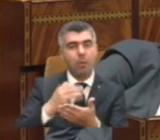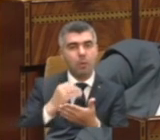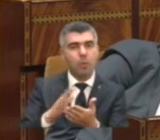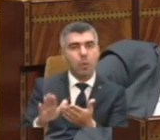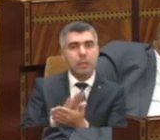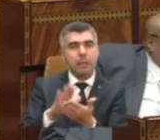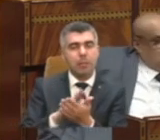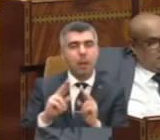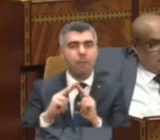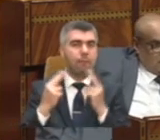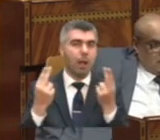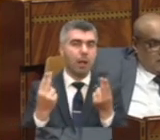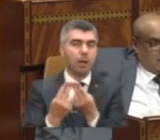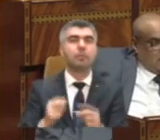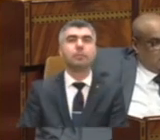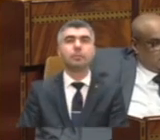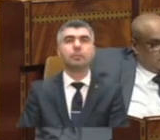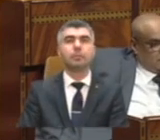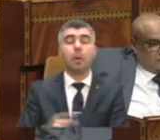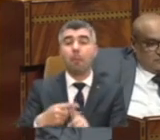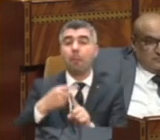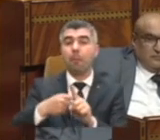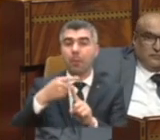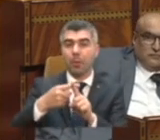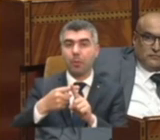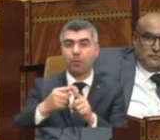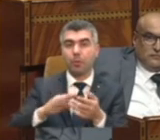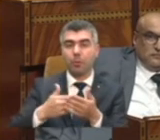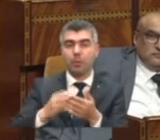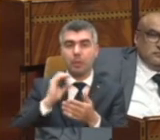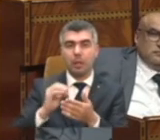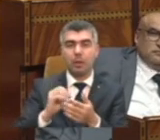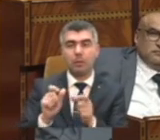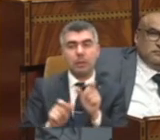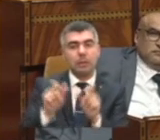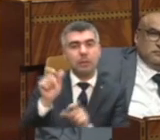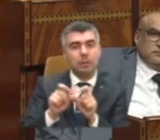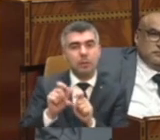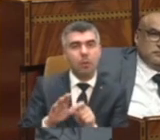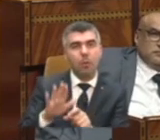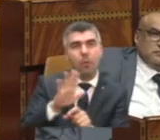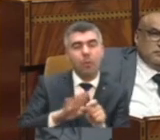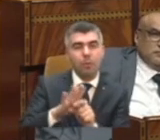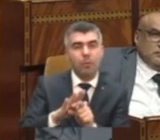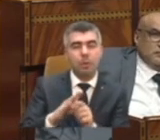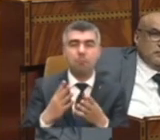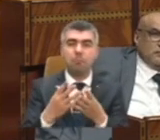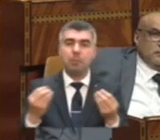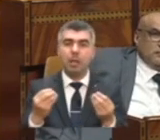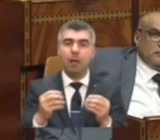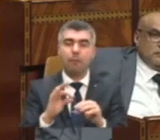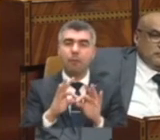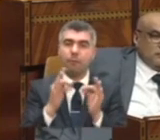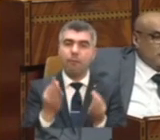السوق الدولية. سيد الوزير، إن هذه الزيادات من شأنها أن تثقل في كاهل الملايين الأسر المغربية